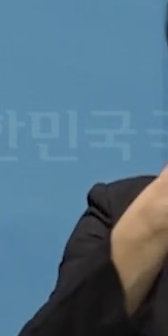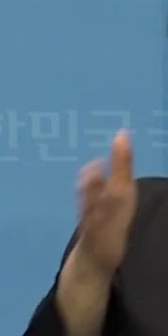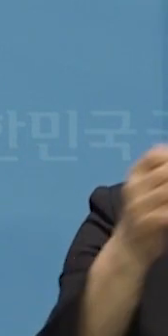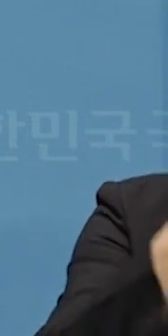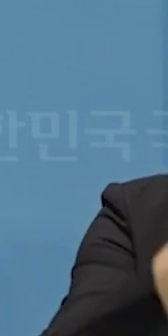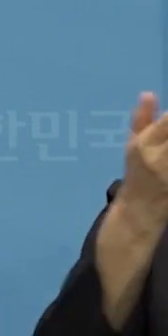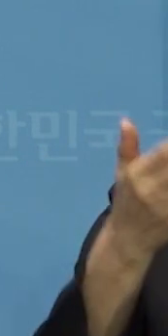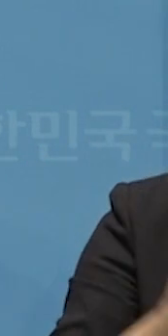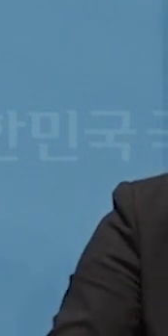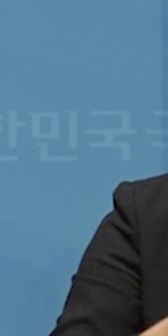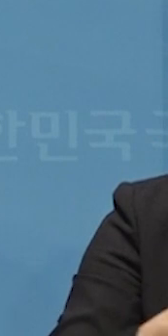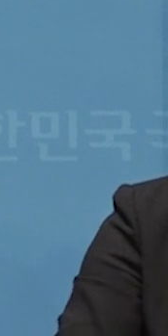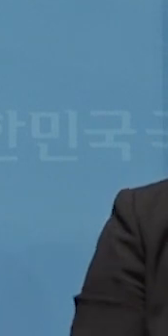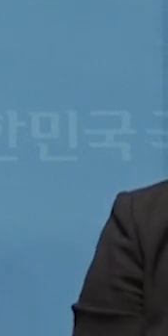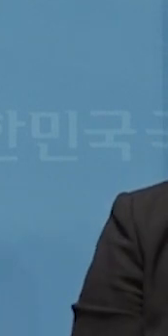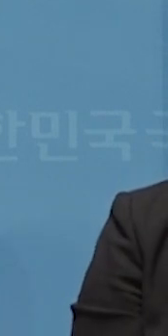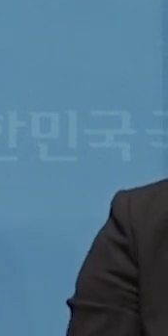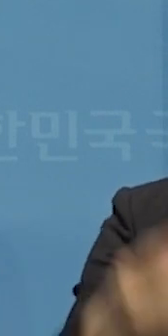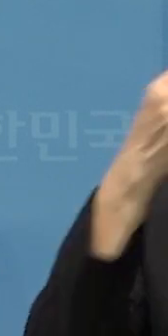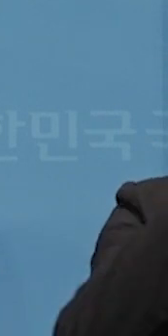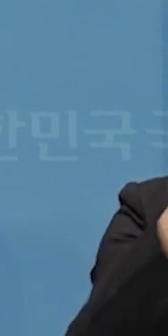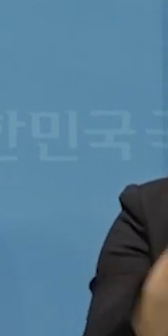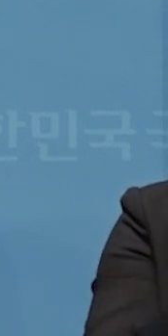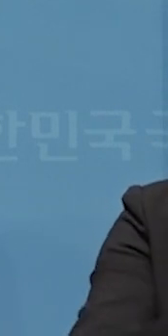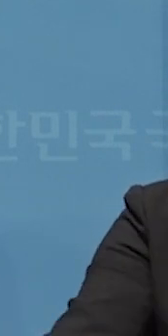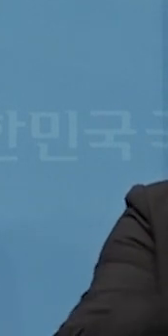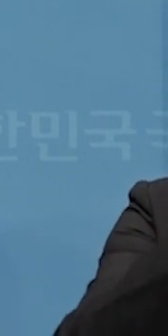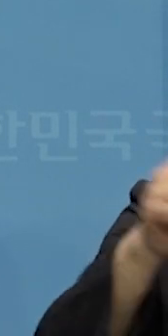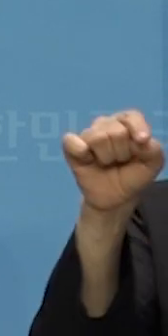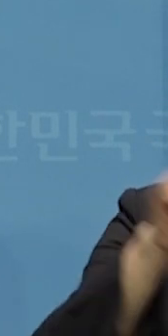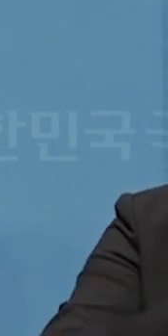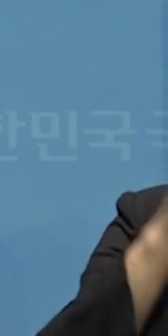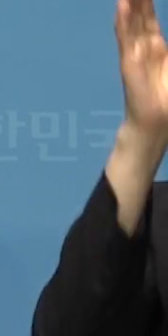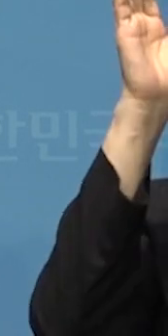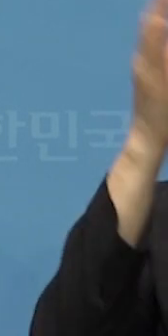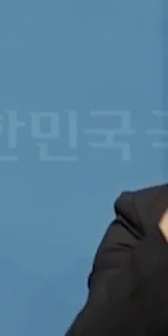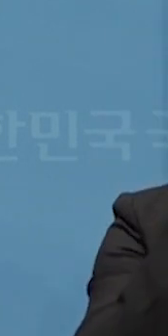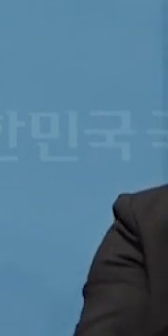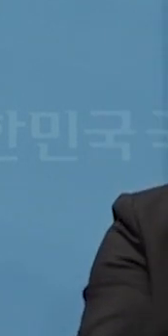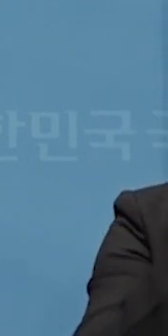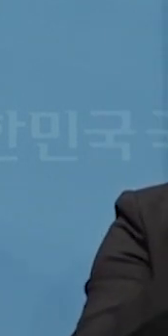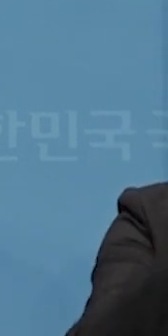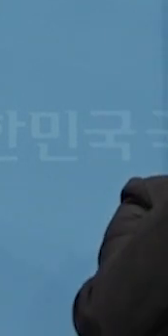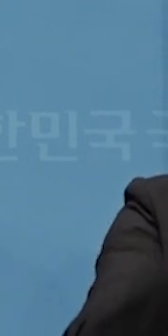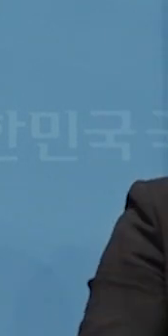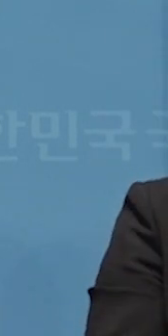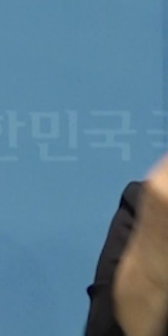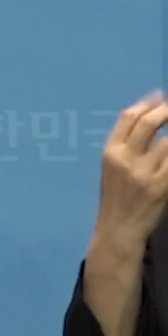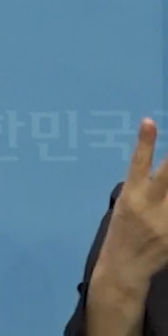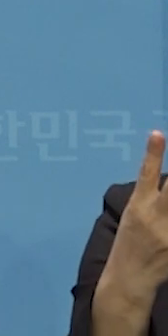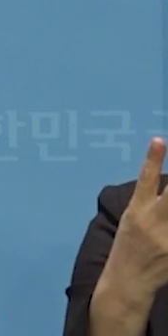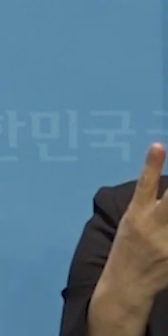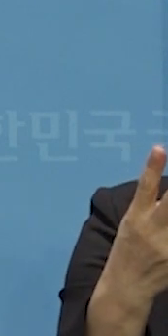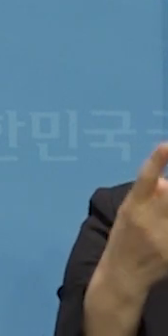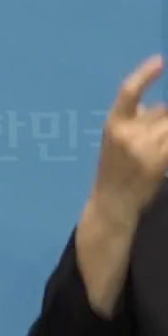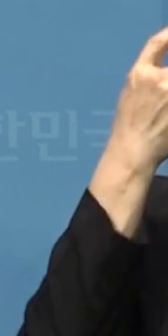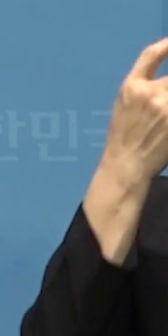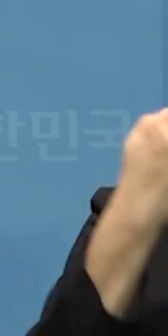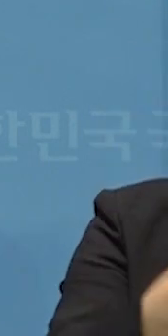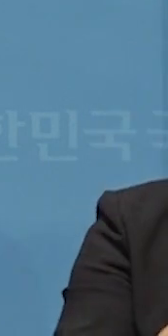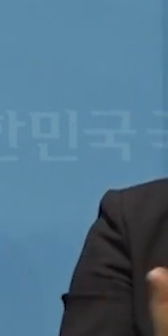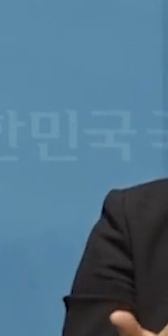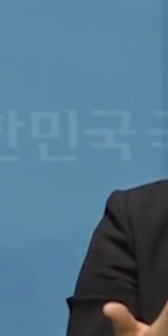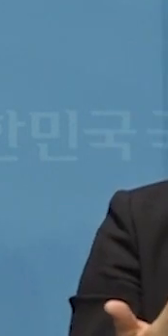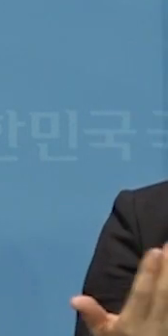만들어 주십시오 소신 있고 자유로운 정치를 기대해 주십시오 그리고 이념과 진영을